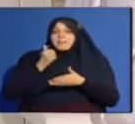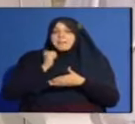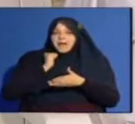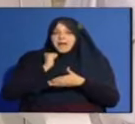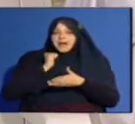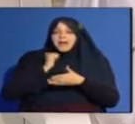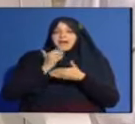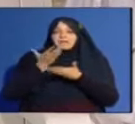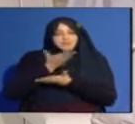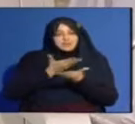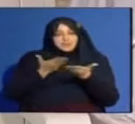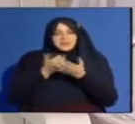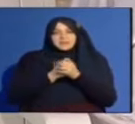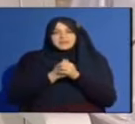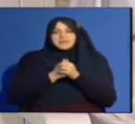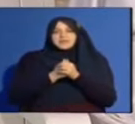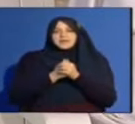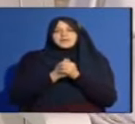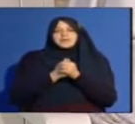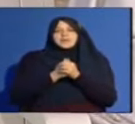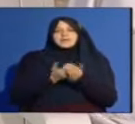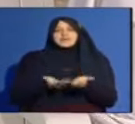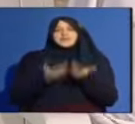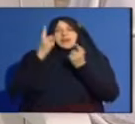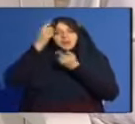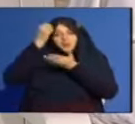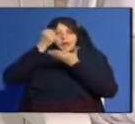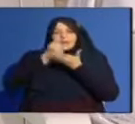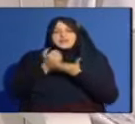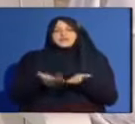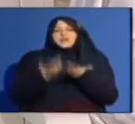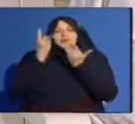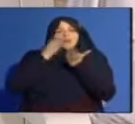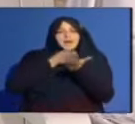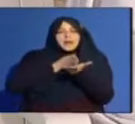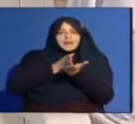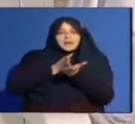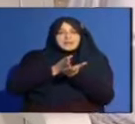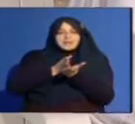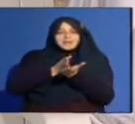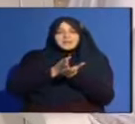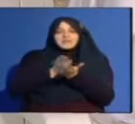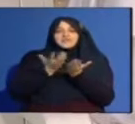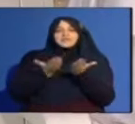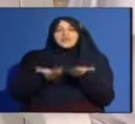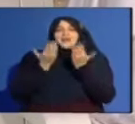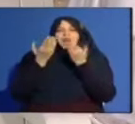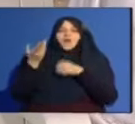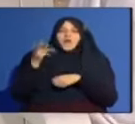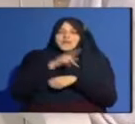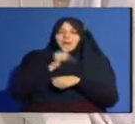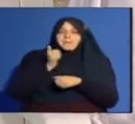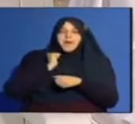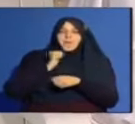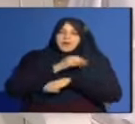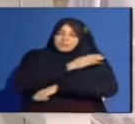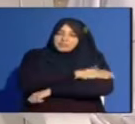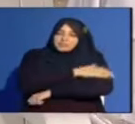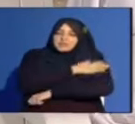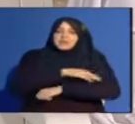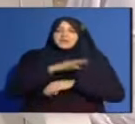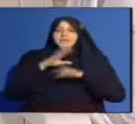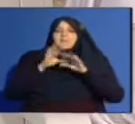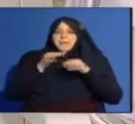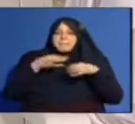الأقارب، وخلي الأمر في يد ربي سبحانه. إن شاء الله ربي يهديها ويسخرها وترجع لحضنك وترجع لبلادها.